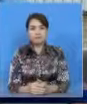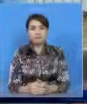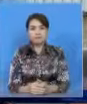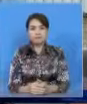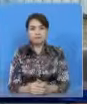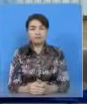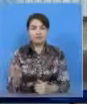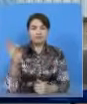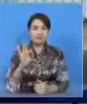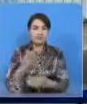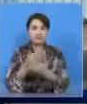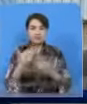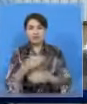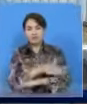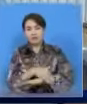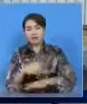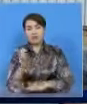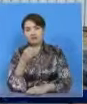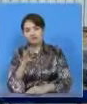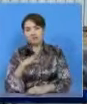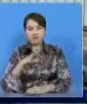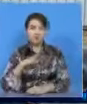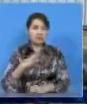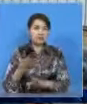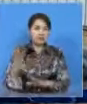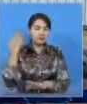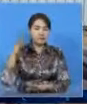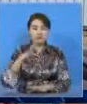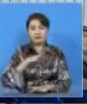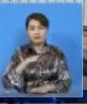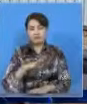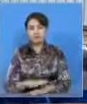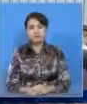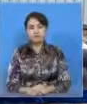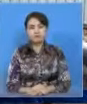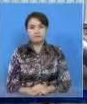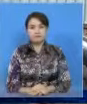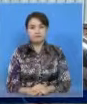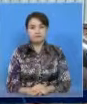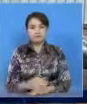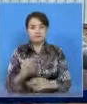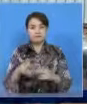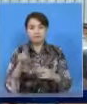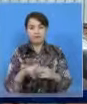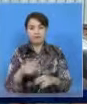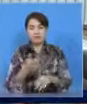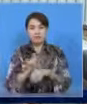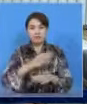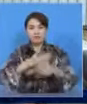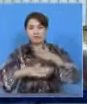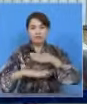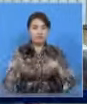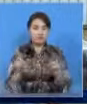На Сейфуллина асфальт, наверное, еще в советское время вложился. Поэтому мы очень рады, то,